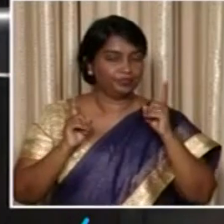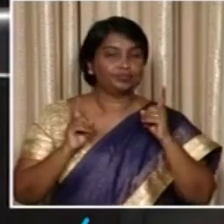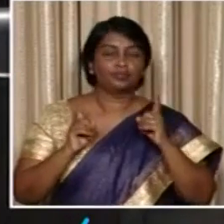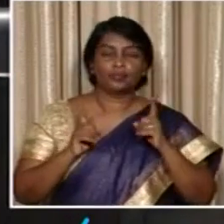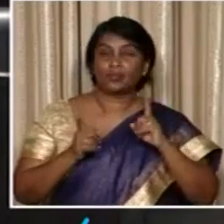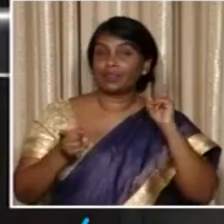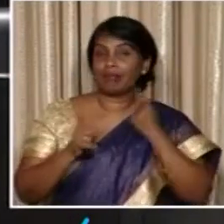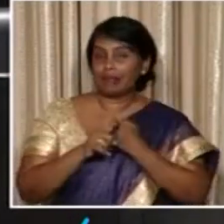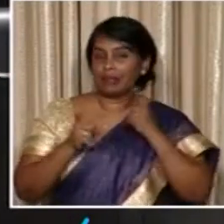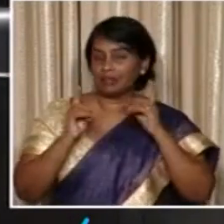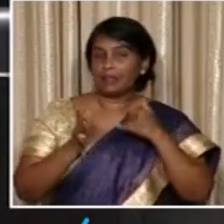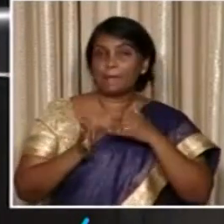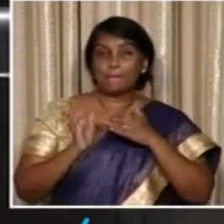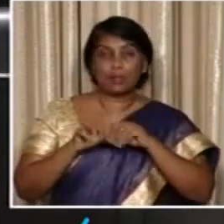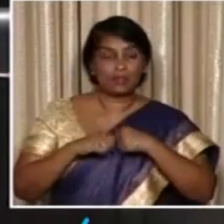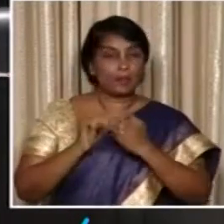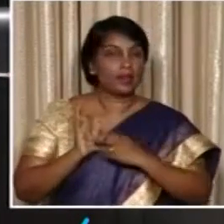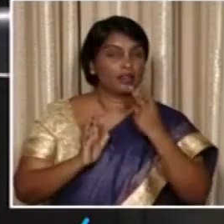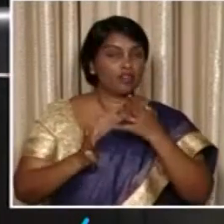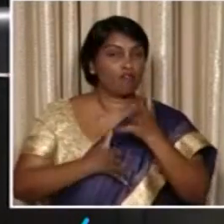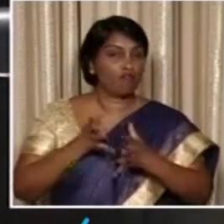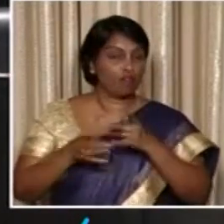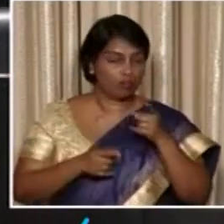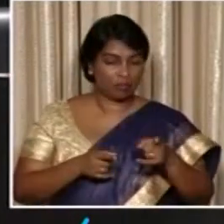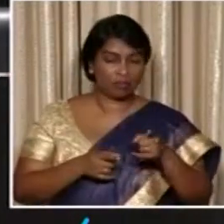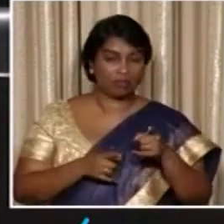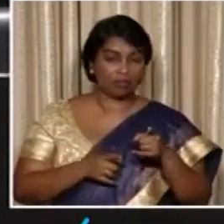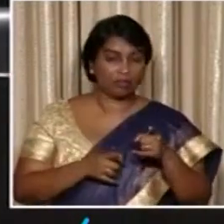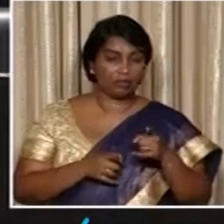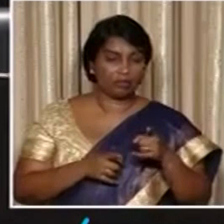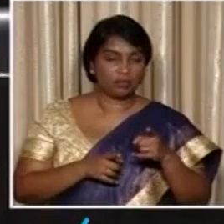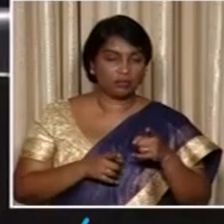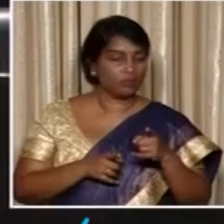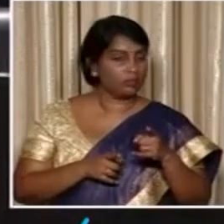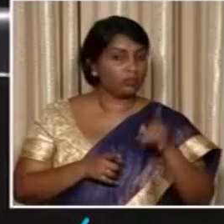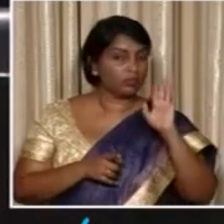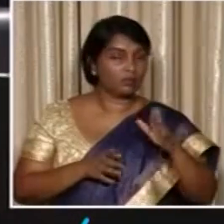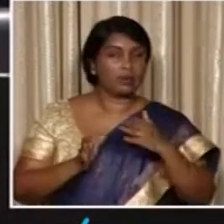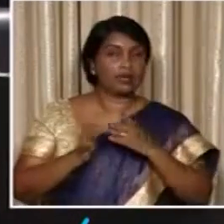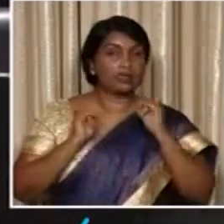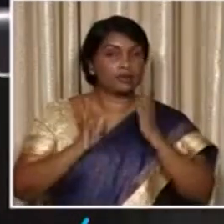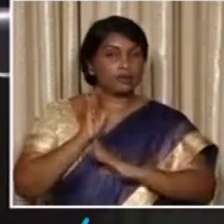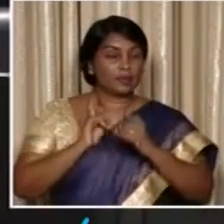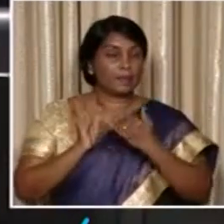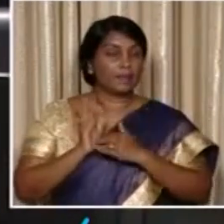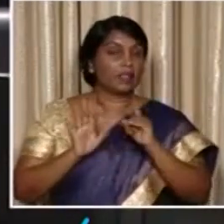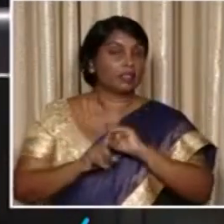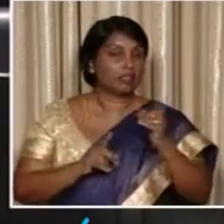කබඩි සූර්තා සම්මේලනය සඳහා මිලියන 2ක් ෆුට්බෝල් ඇස්ට්‍රා ට්‍රෆ්ට් වෙනුවෙන් ක්‍රීඩා අමාත්‍යාංශයෙන් රුපියල් මිලියන